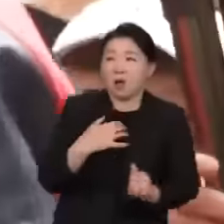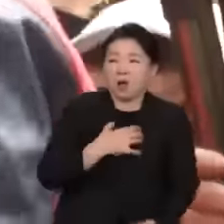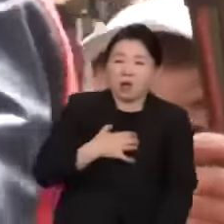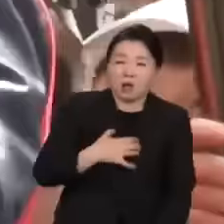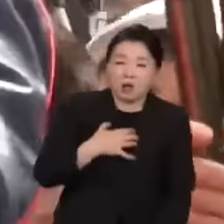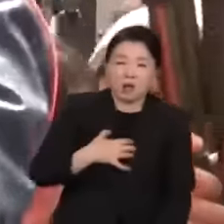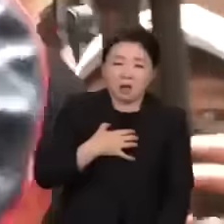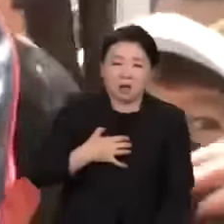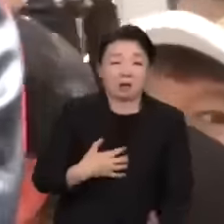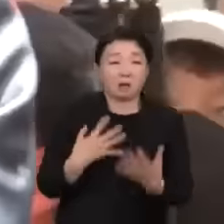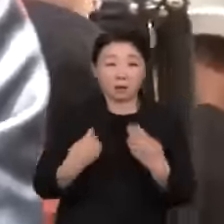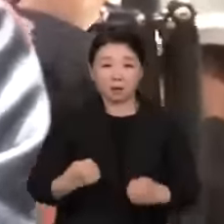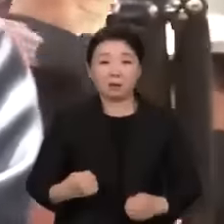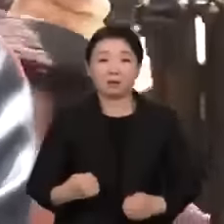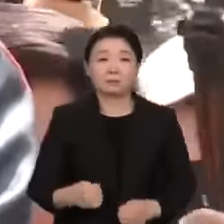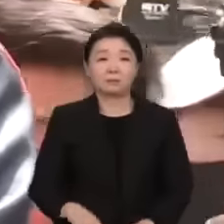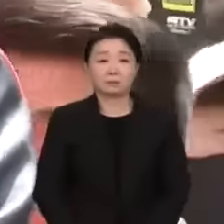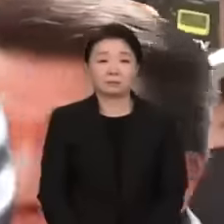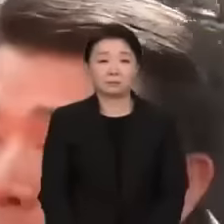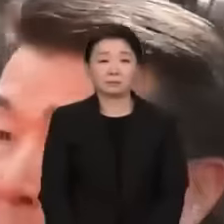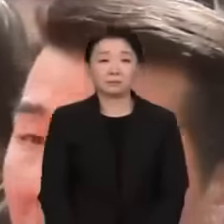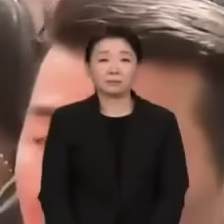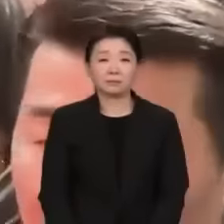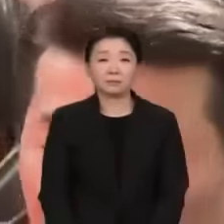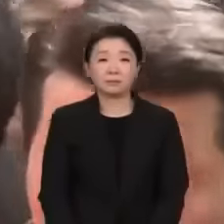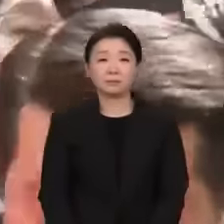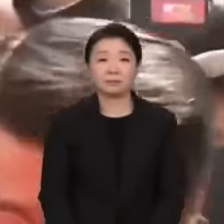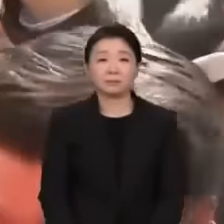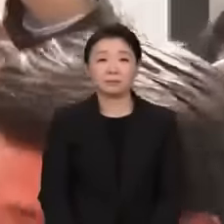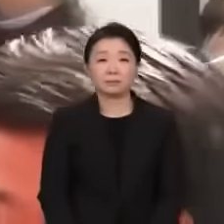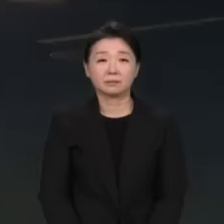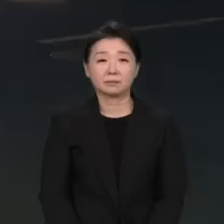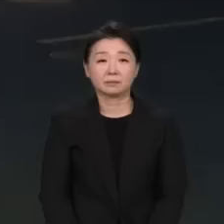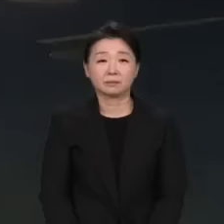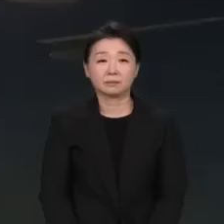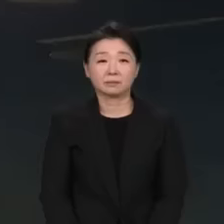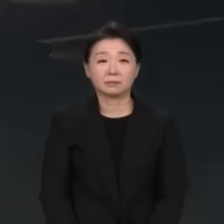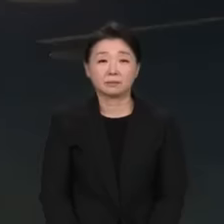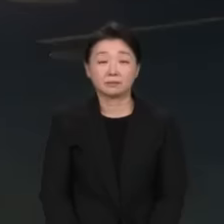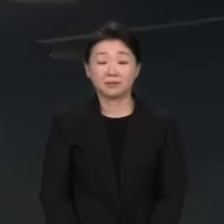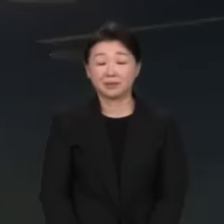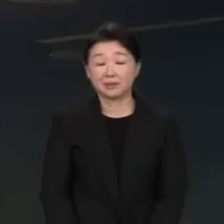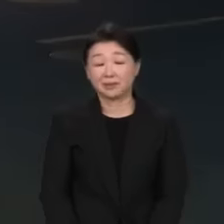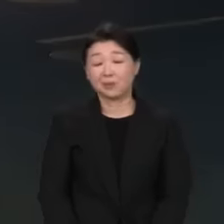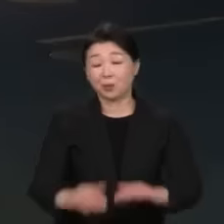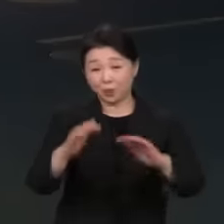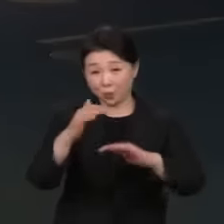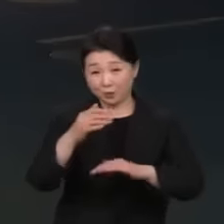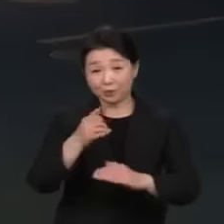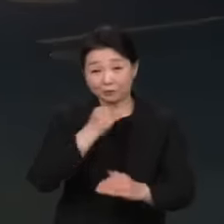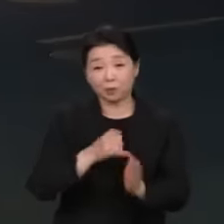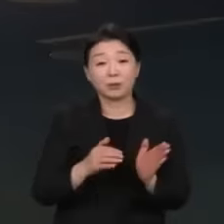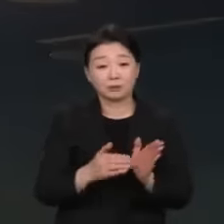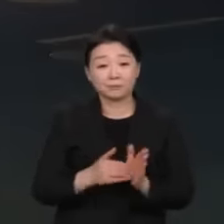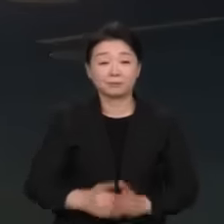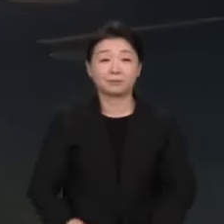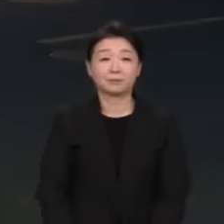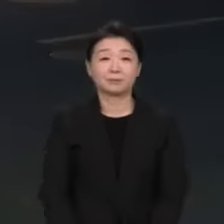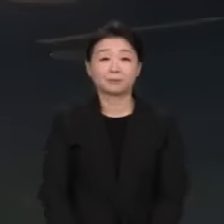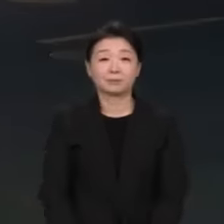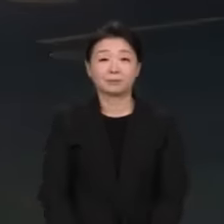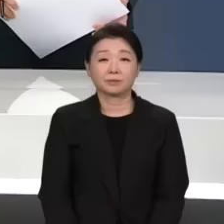수도권 후보들을 더욱 긴장하게 하는 악재가 될 수밖에 없어 보입니다. 네, 알겠습니다. 오늘은 여기까지 짚어보겠습니다. 배양진 기자였습니다.